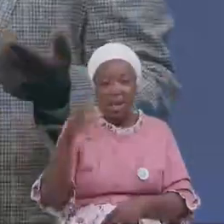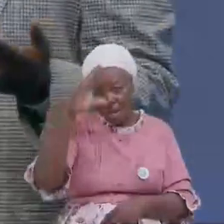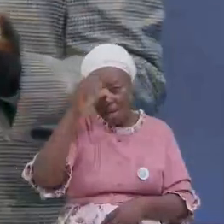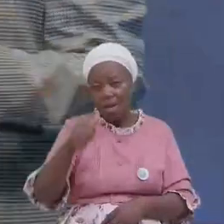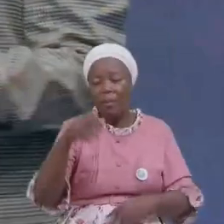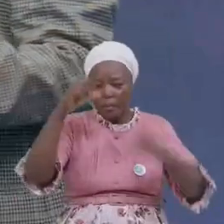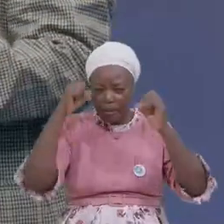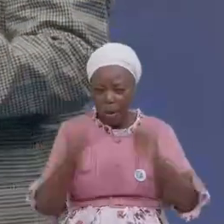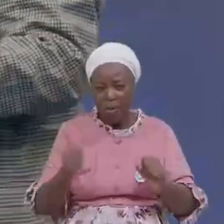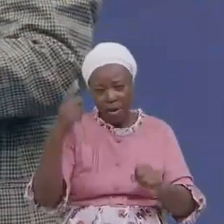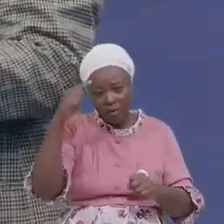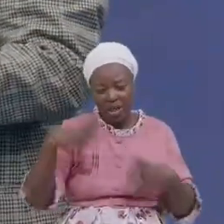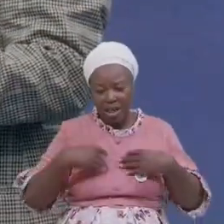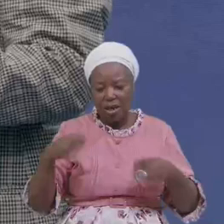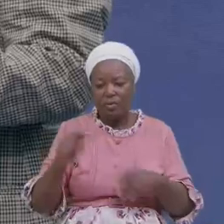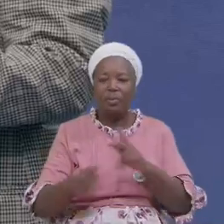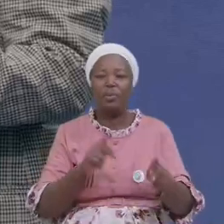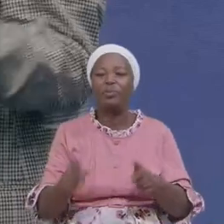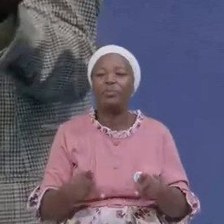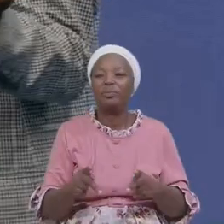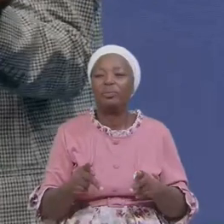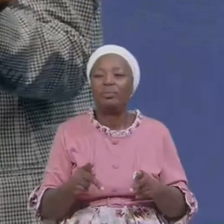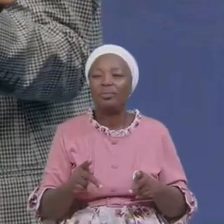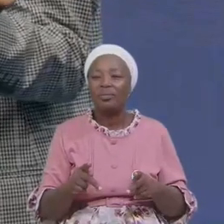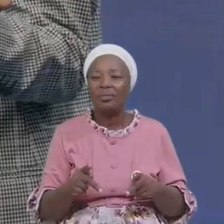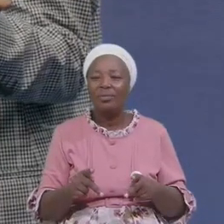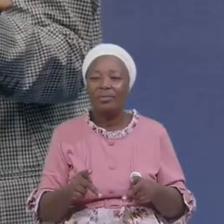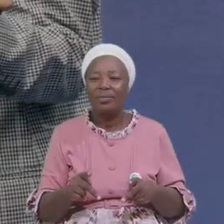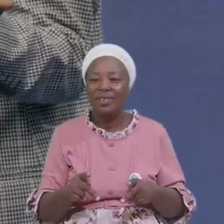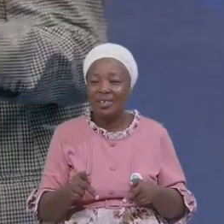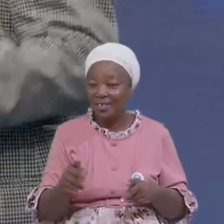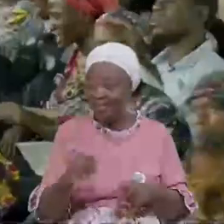le pouvoir de guérir les malades. Tu n'as pas répondu à cela.